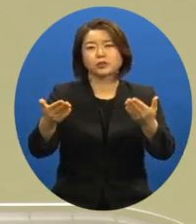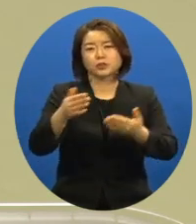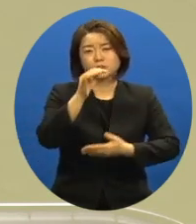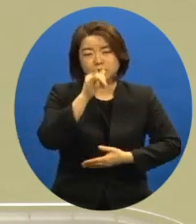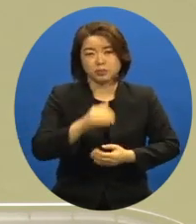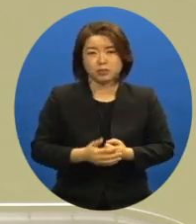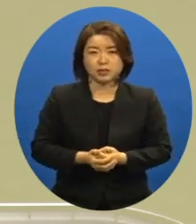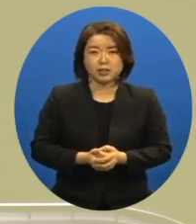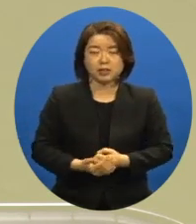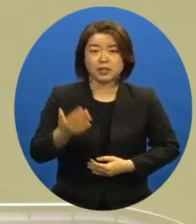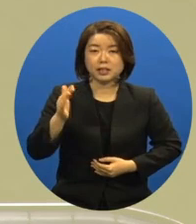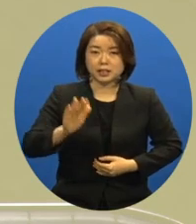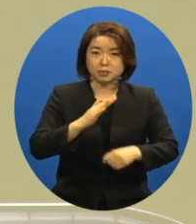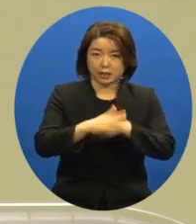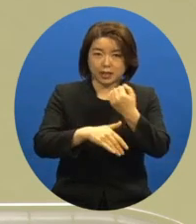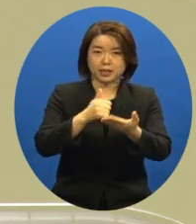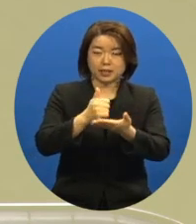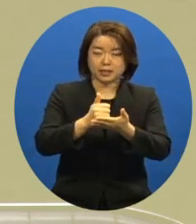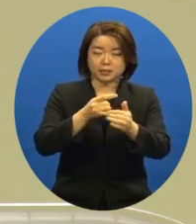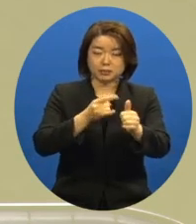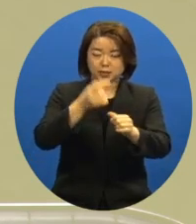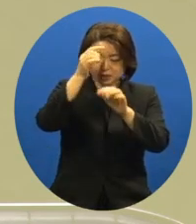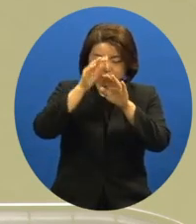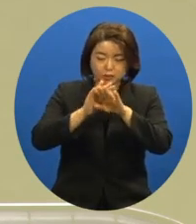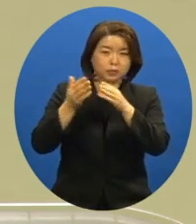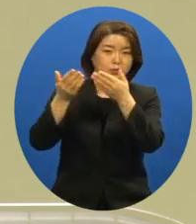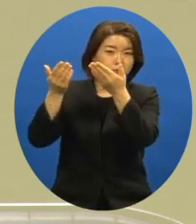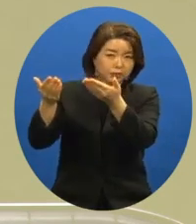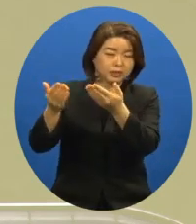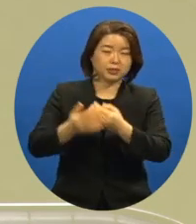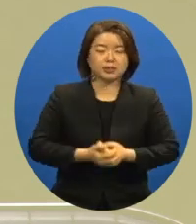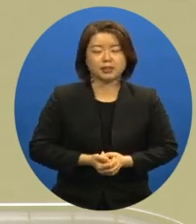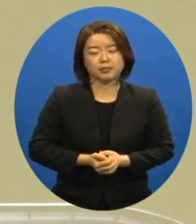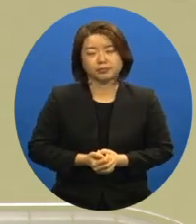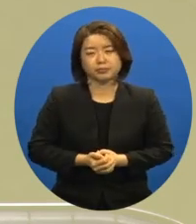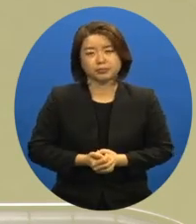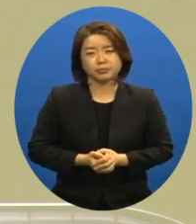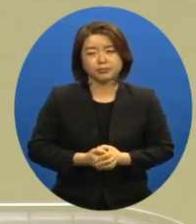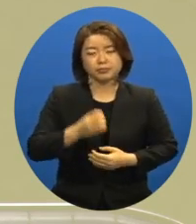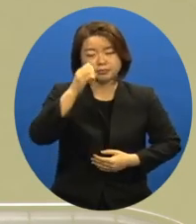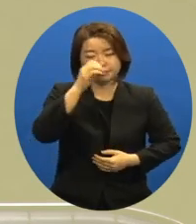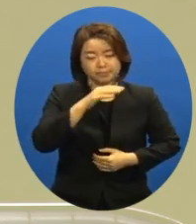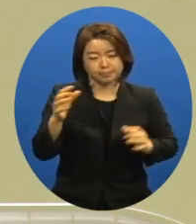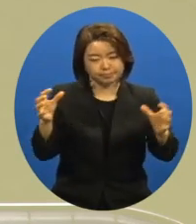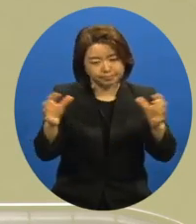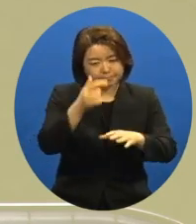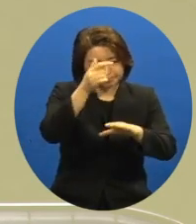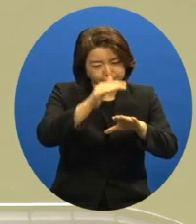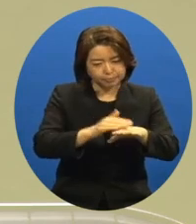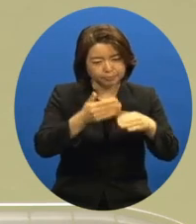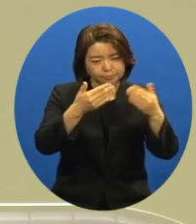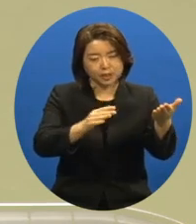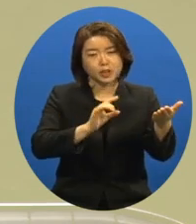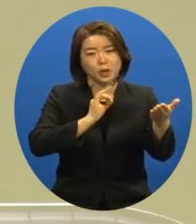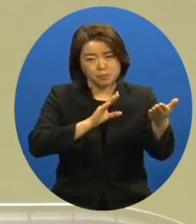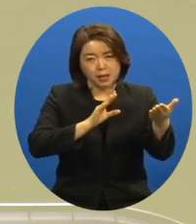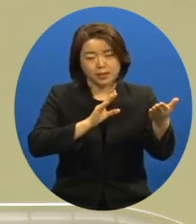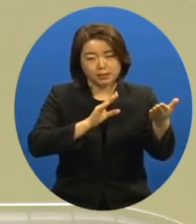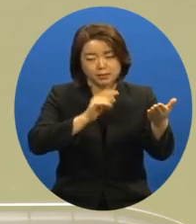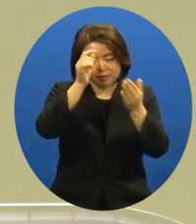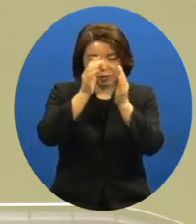하나님께 기도하면서 그저 우리가 단순히 모여서 예배하는 것만을 기도할 게